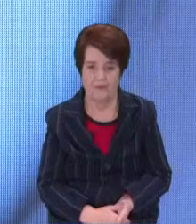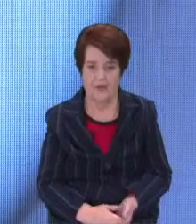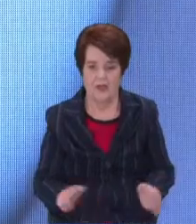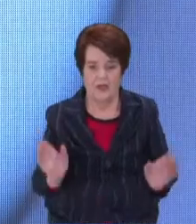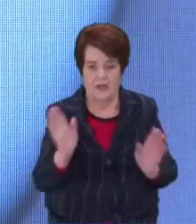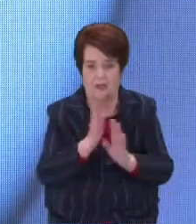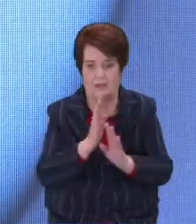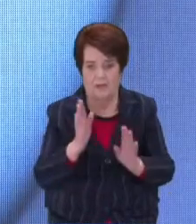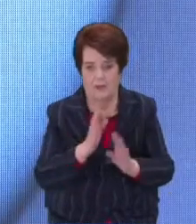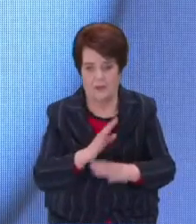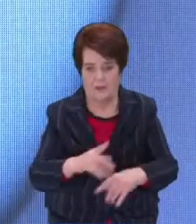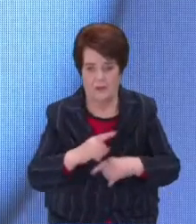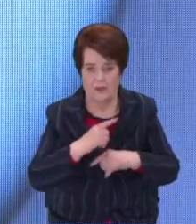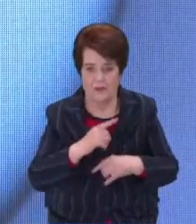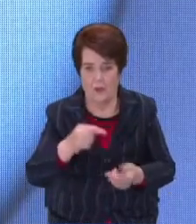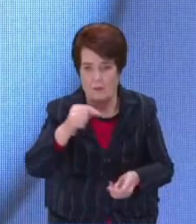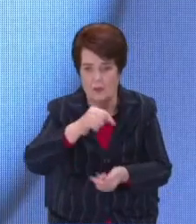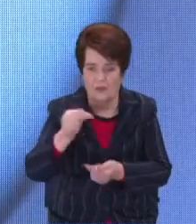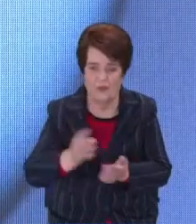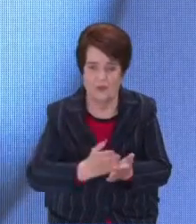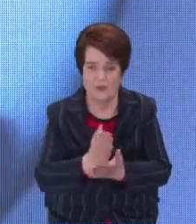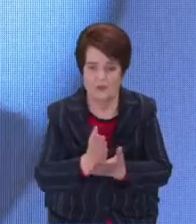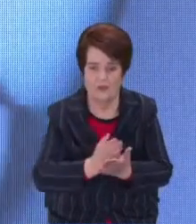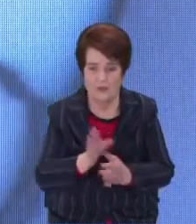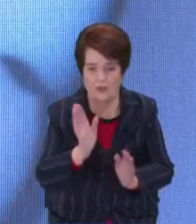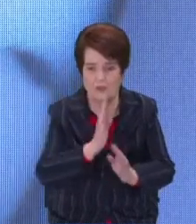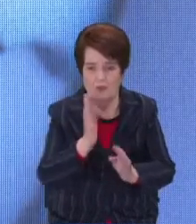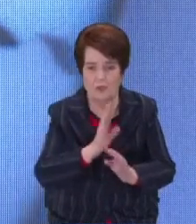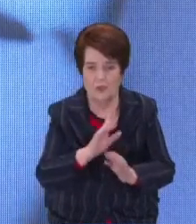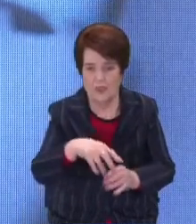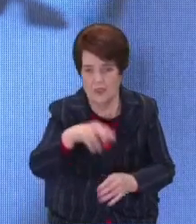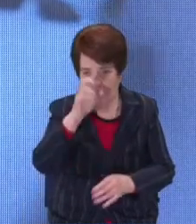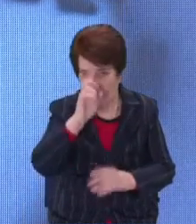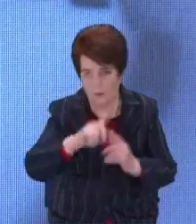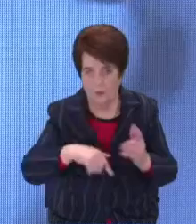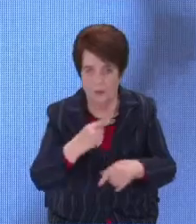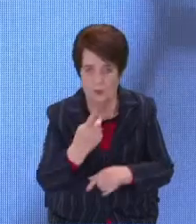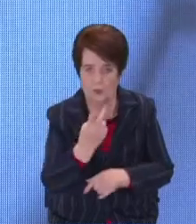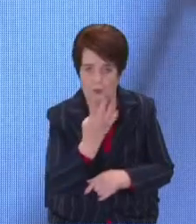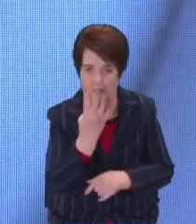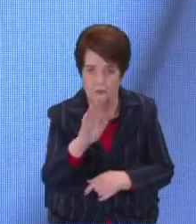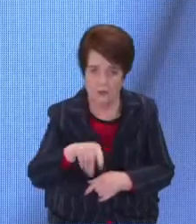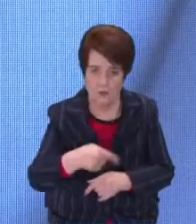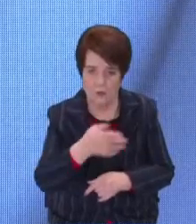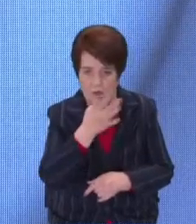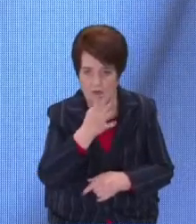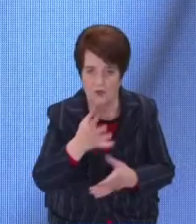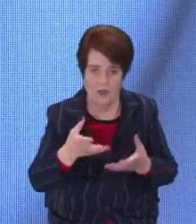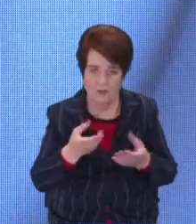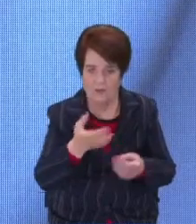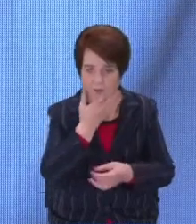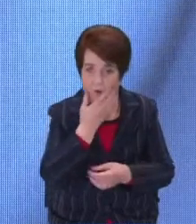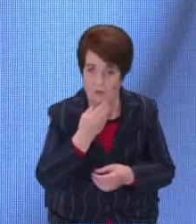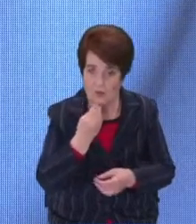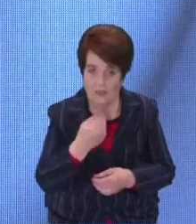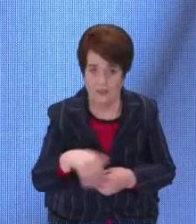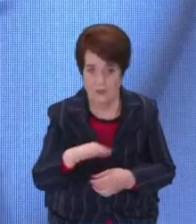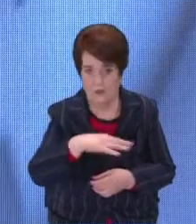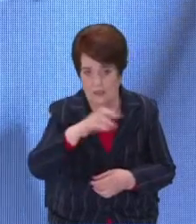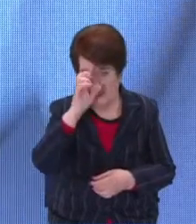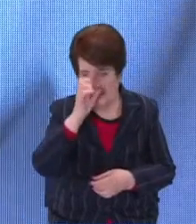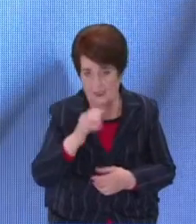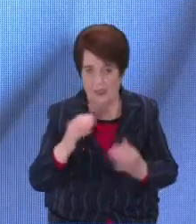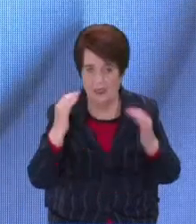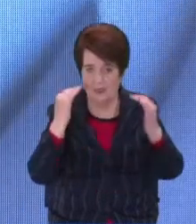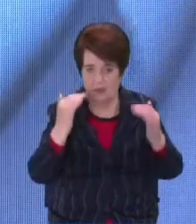La final, datele meteo. Potrivit Serviciului Hidrometeorologic de Stat, în următoarele 24 de ore, vremea va fi frumoasă în toată țara. Cerul